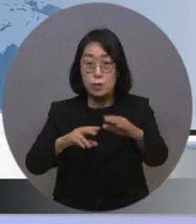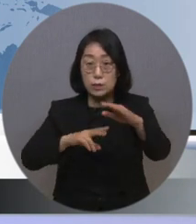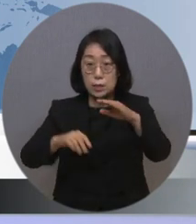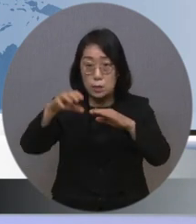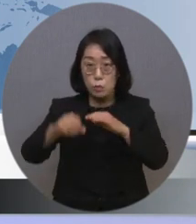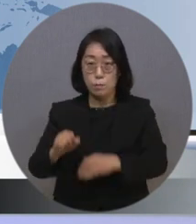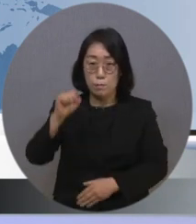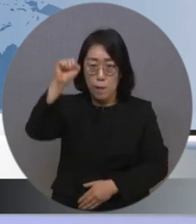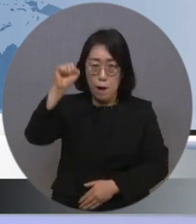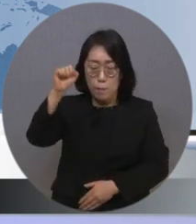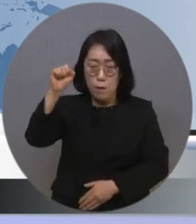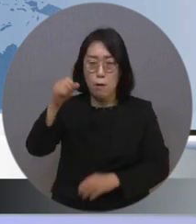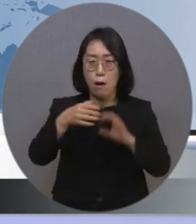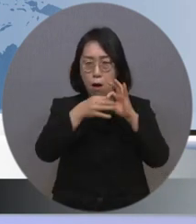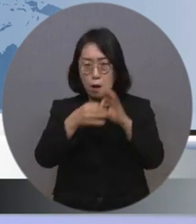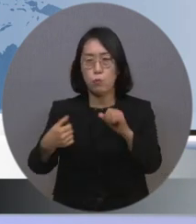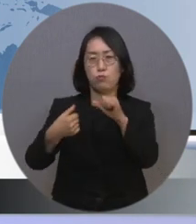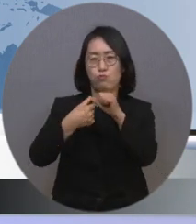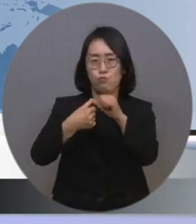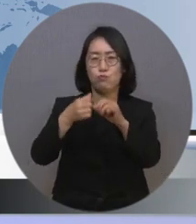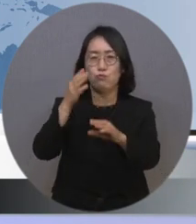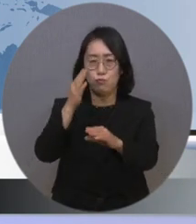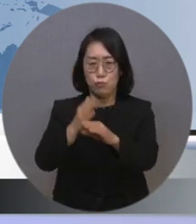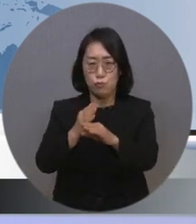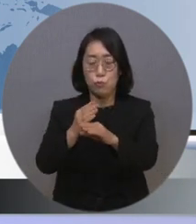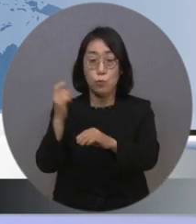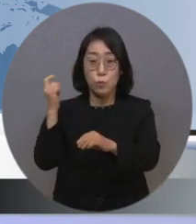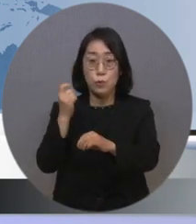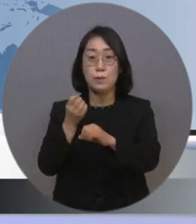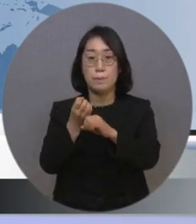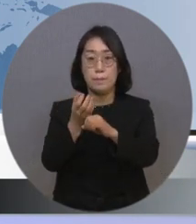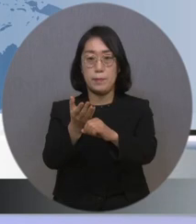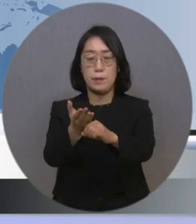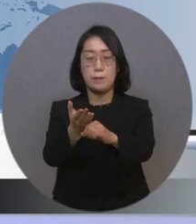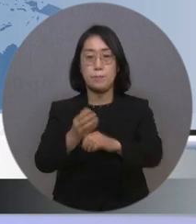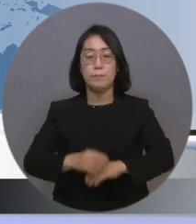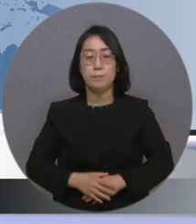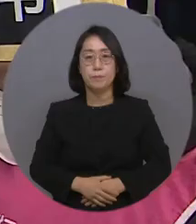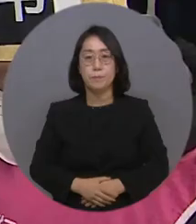시작돼 충돌이 이어지고 있습니다. 자세한 소식 박성용 기자입니다.